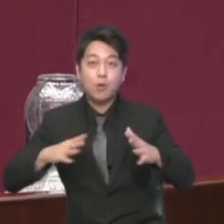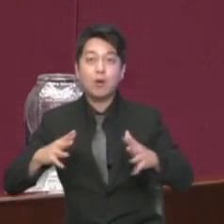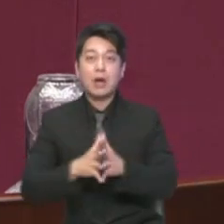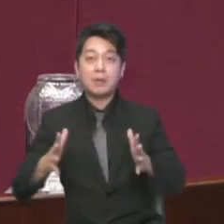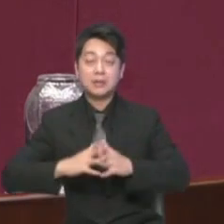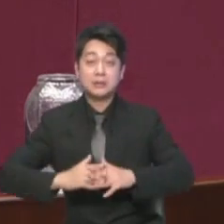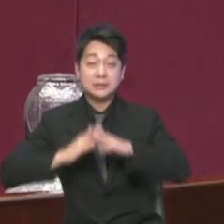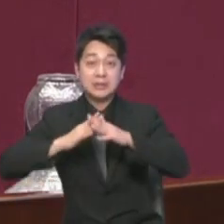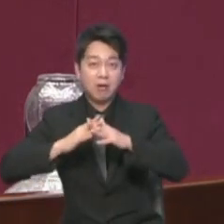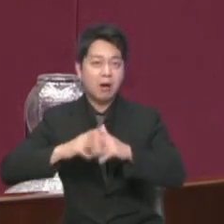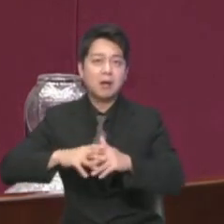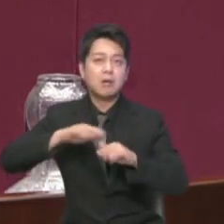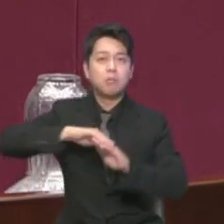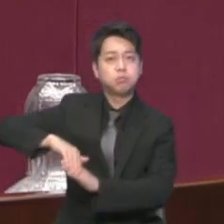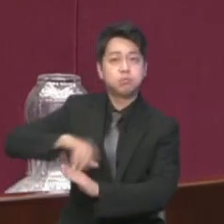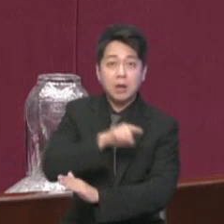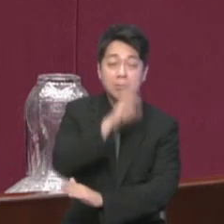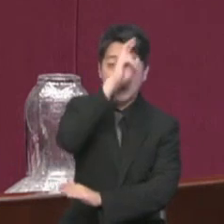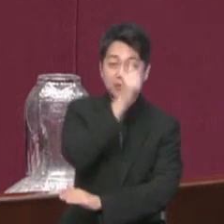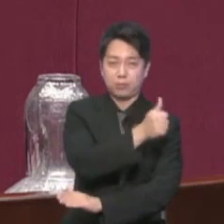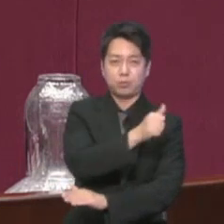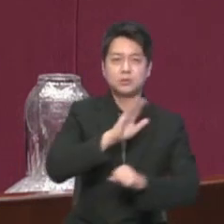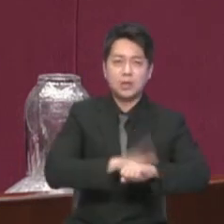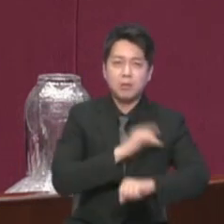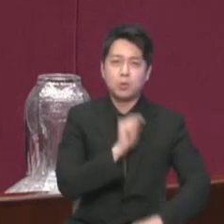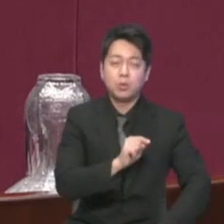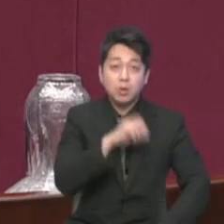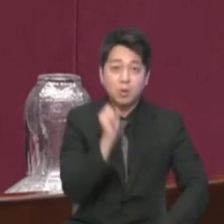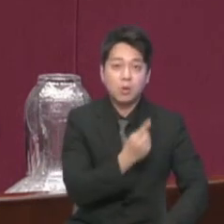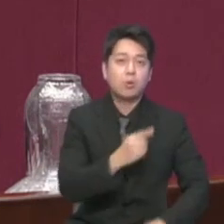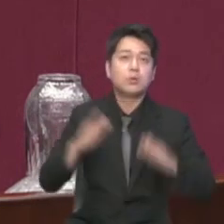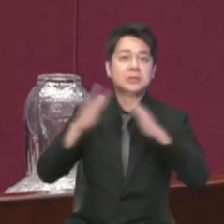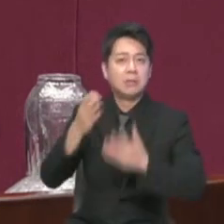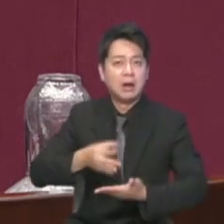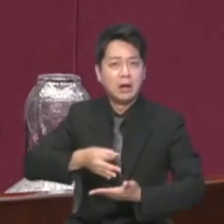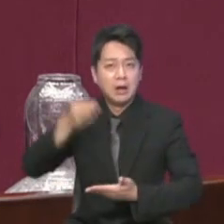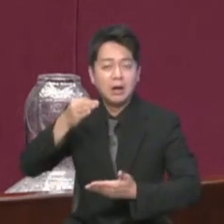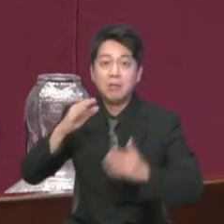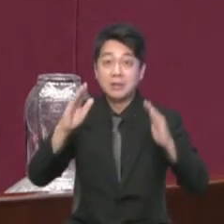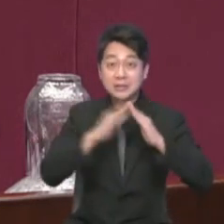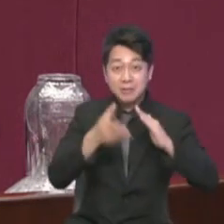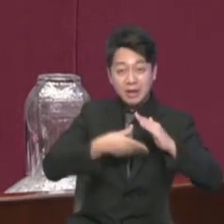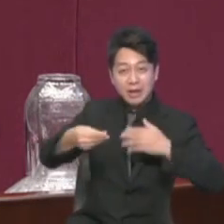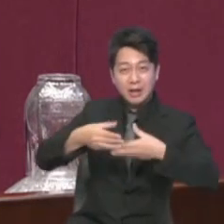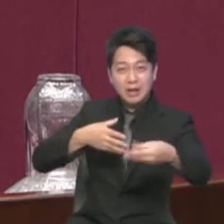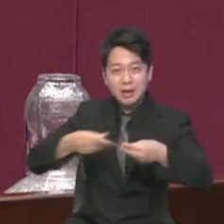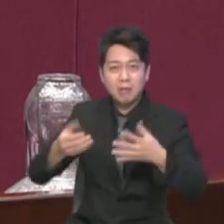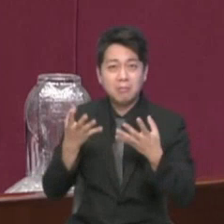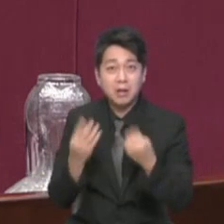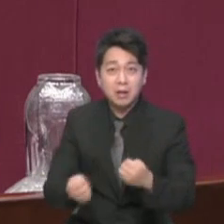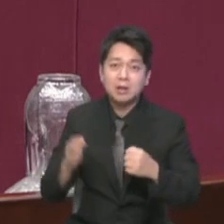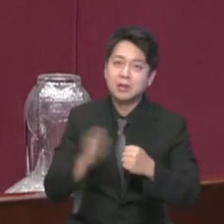결국 박근혜 정부의 공급 중단과 규제 완화가 그 시작이었고 저금리와 넘치는 유동성 자금이 합쳐져서